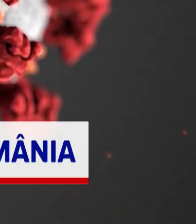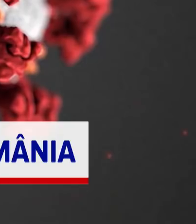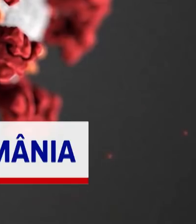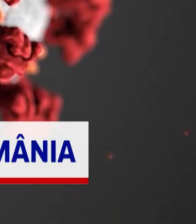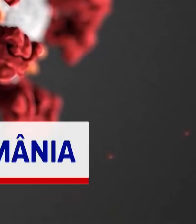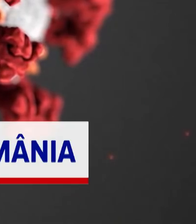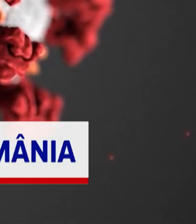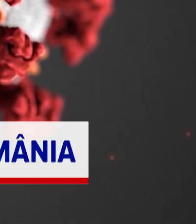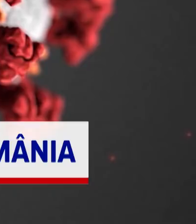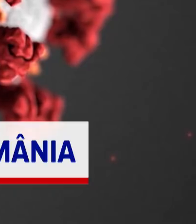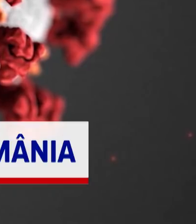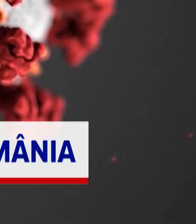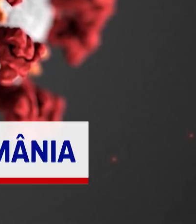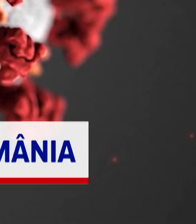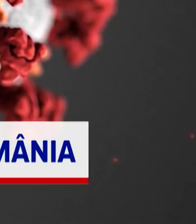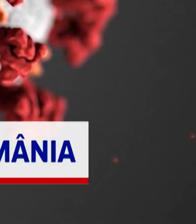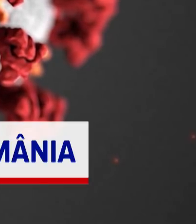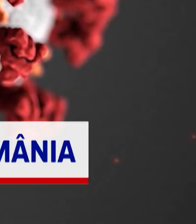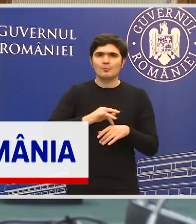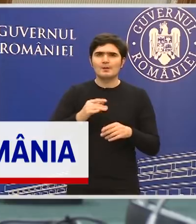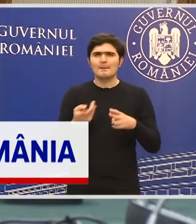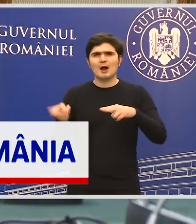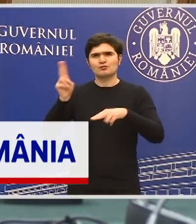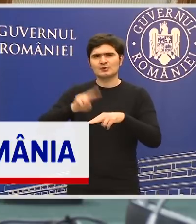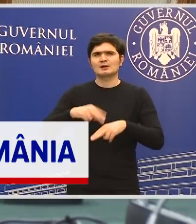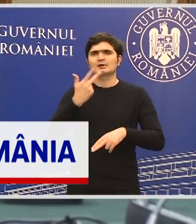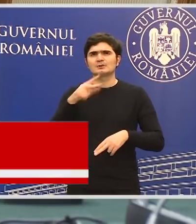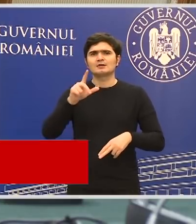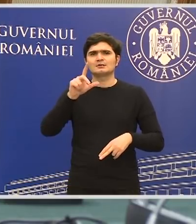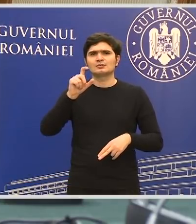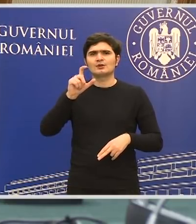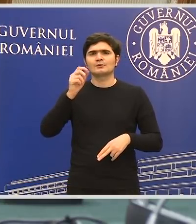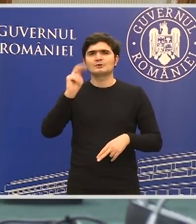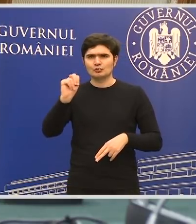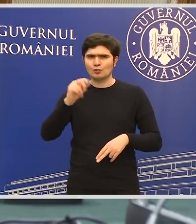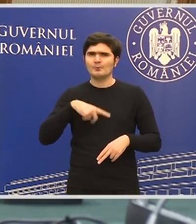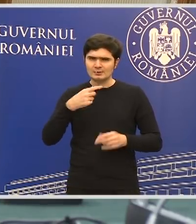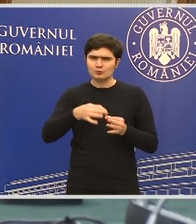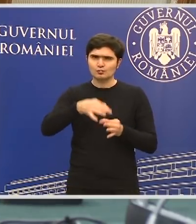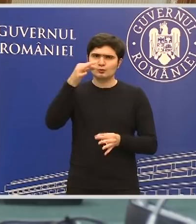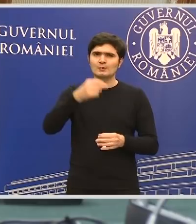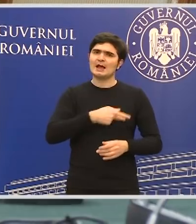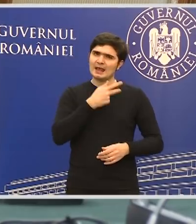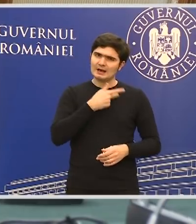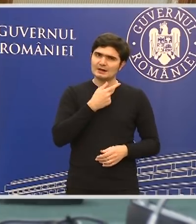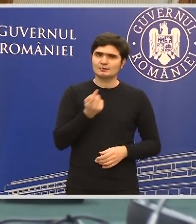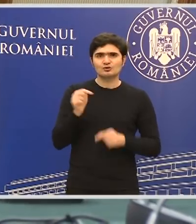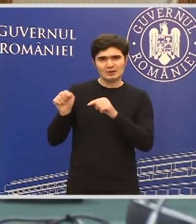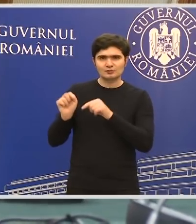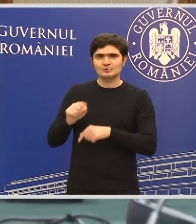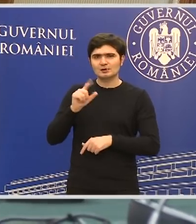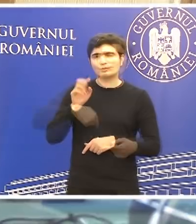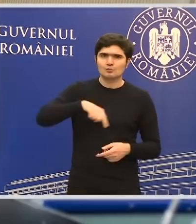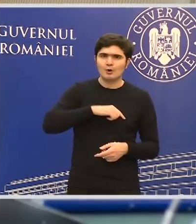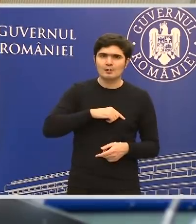conțin tulpina britanică. Larga majoritate, 378, sunt cu tulpina britanică, iar dintre acestea